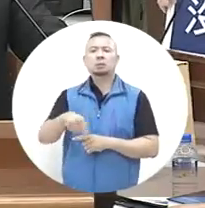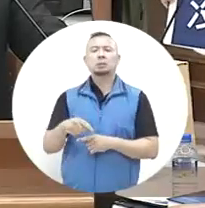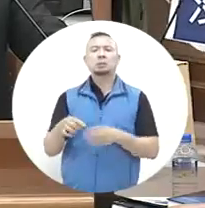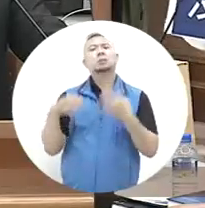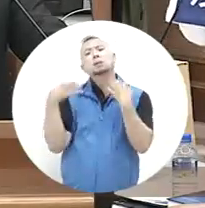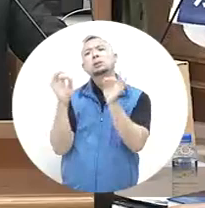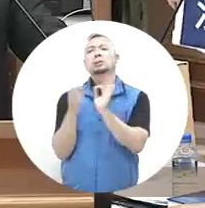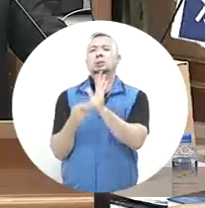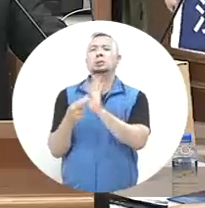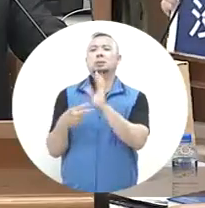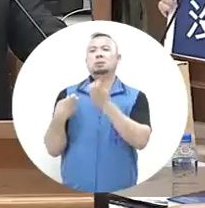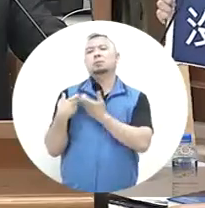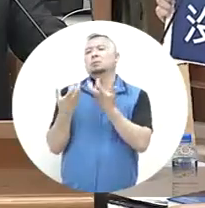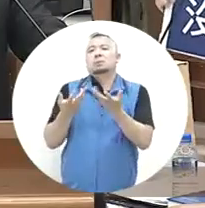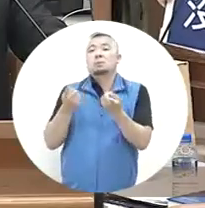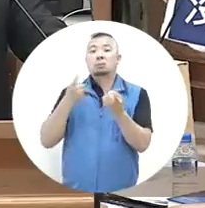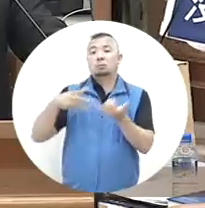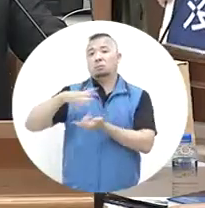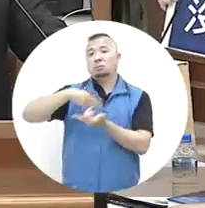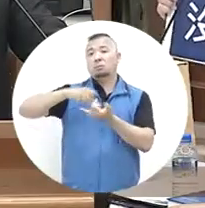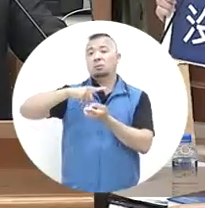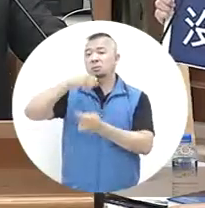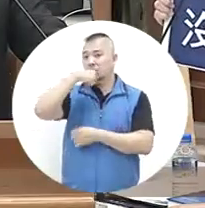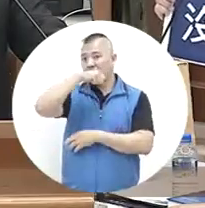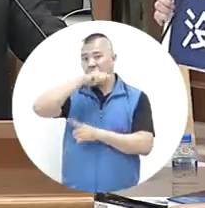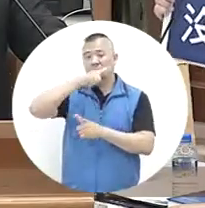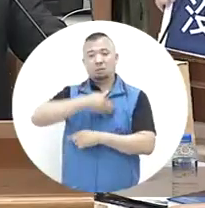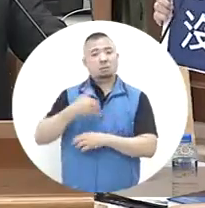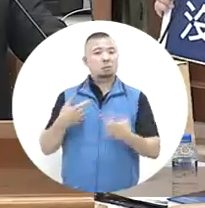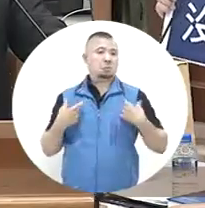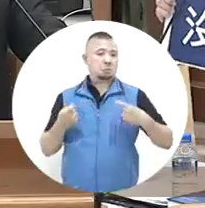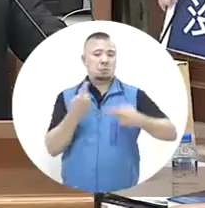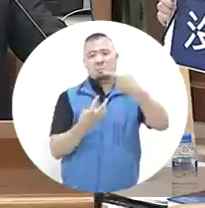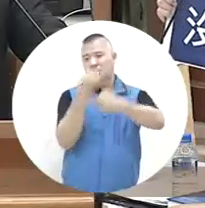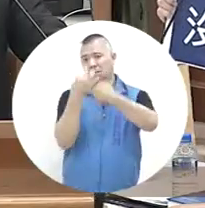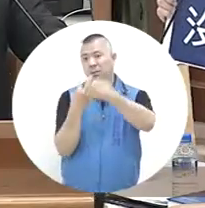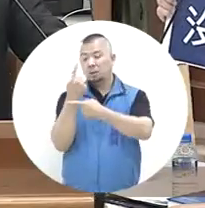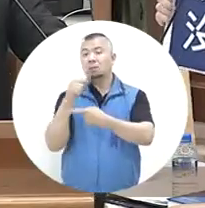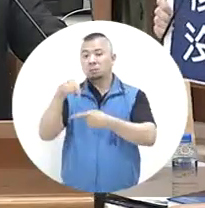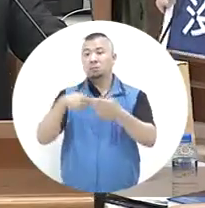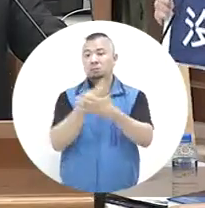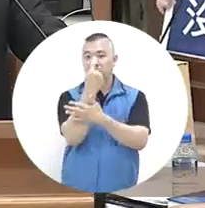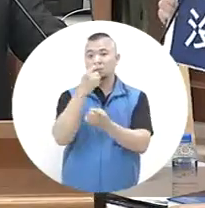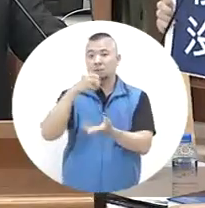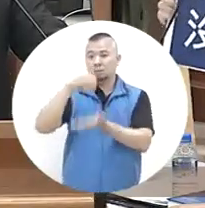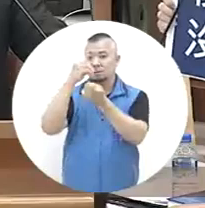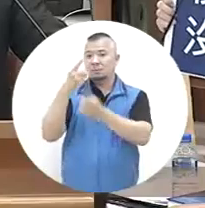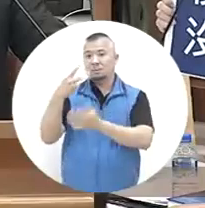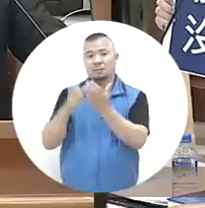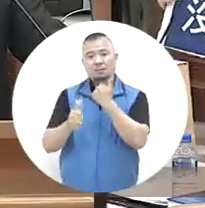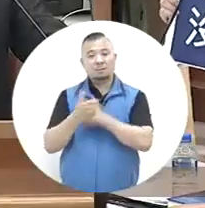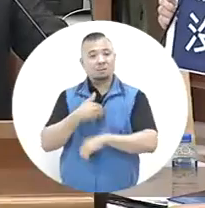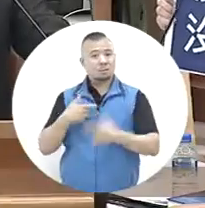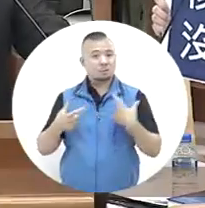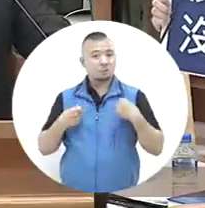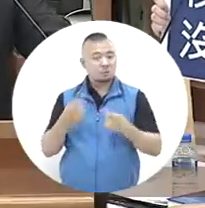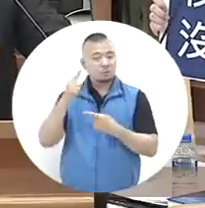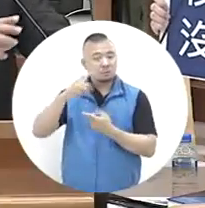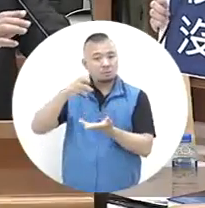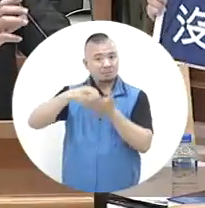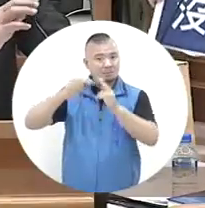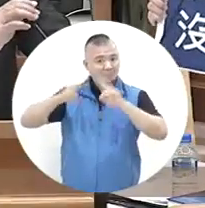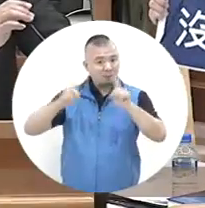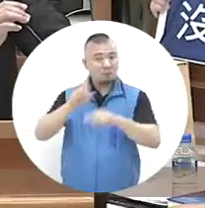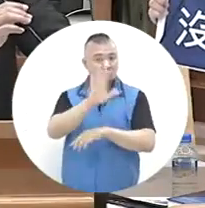尾，你对全台湾的能源配比，你只有再生能源。你有没有核电？你要讲清楚